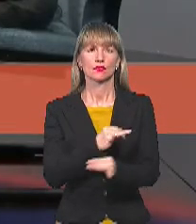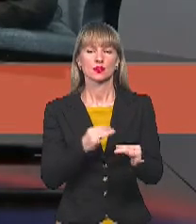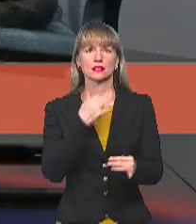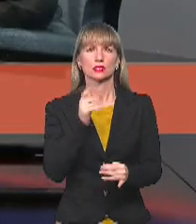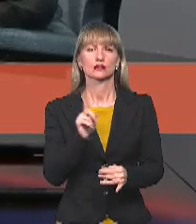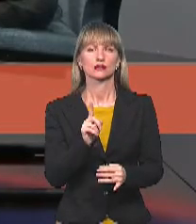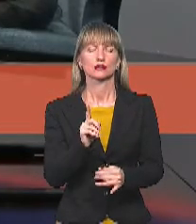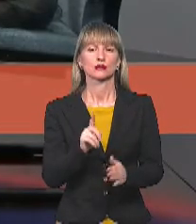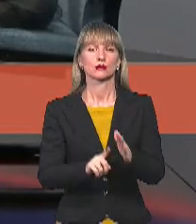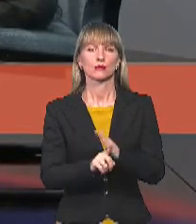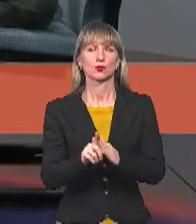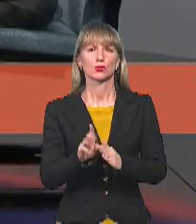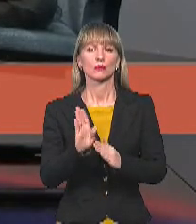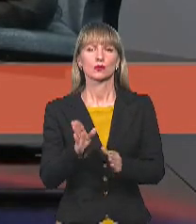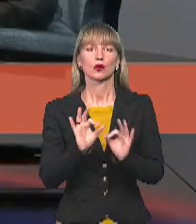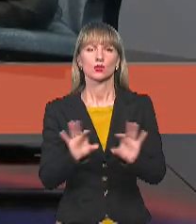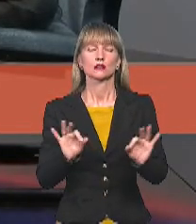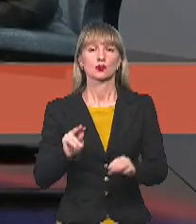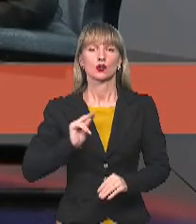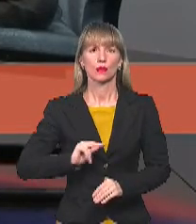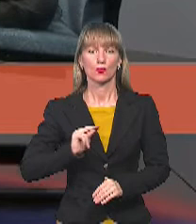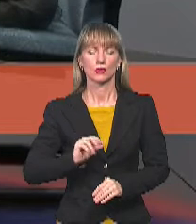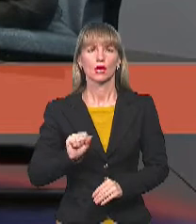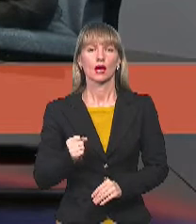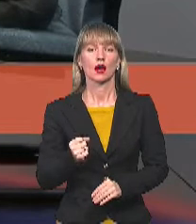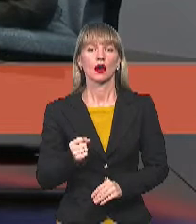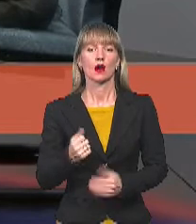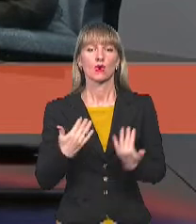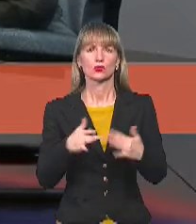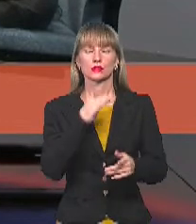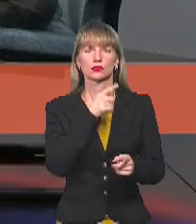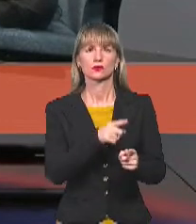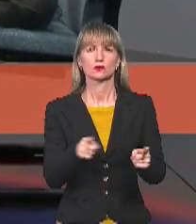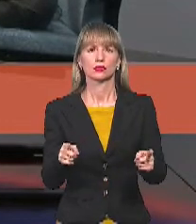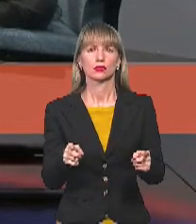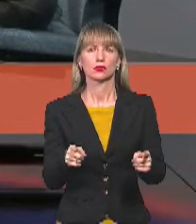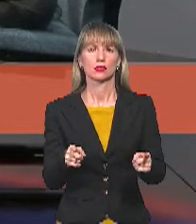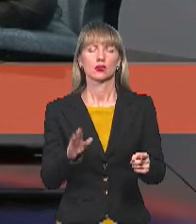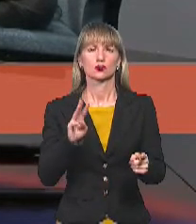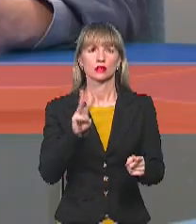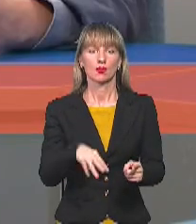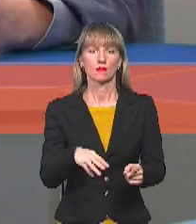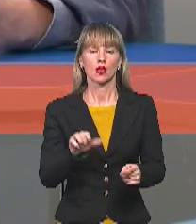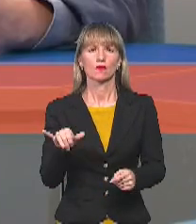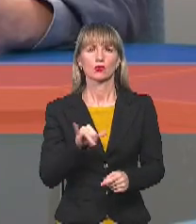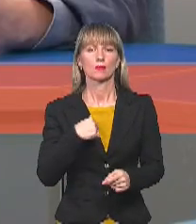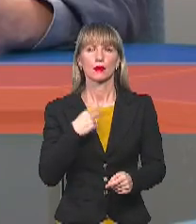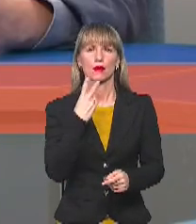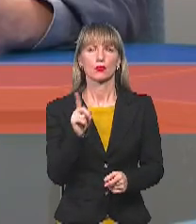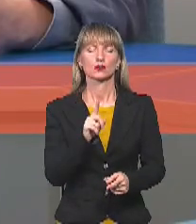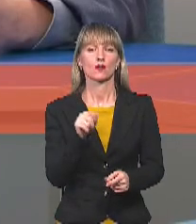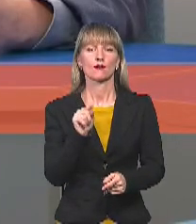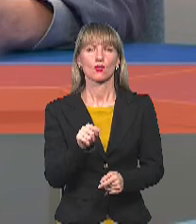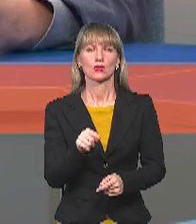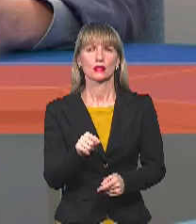що спочатку буде просто роз'яснювальна робота, а вже там згодом почнуться штрафні санкції. Але в суботу ми побачили, що